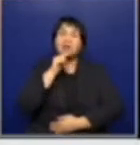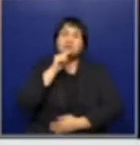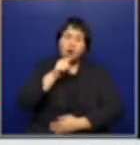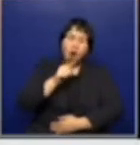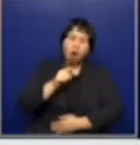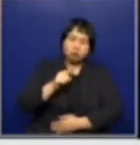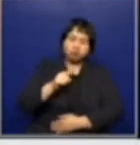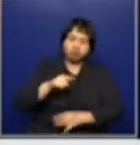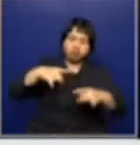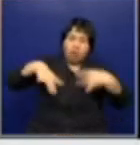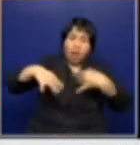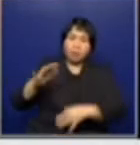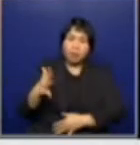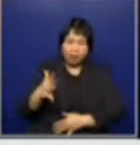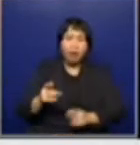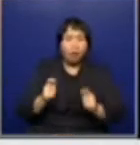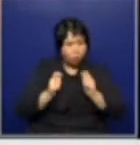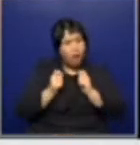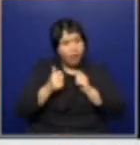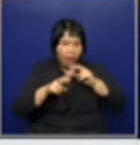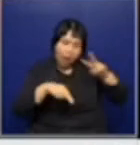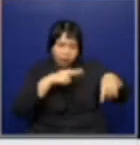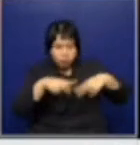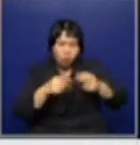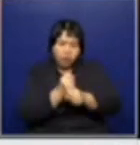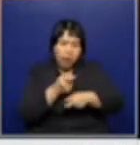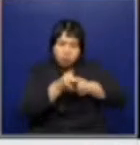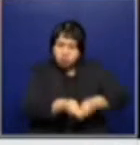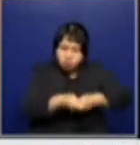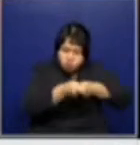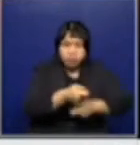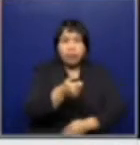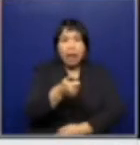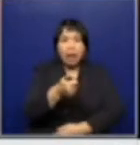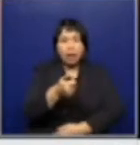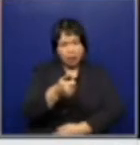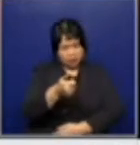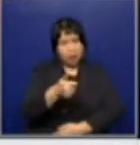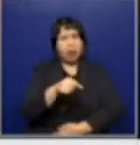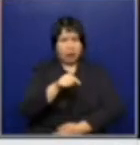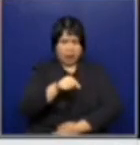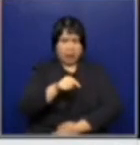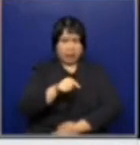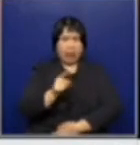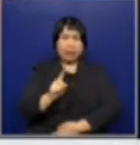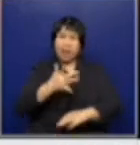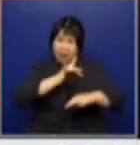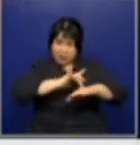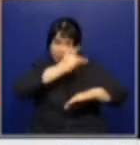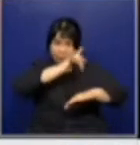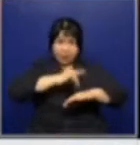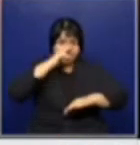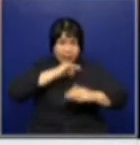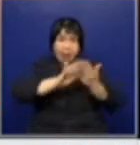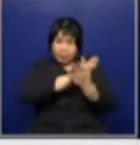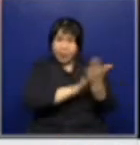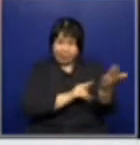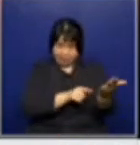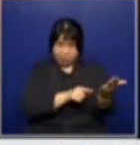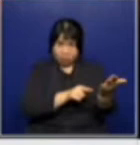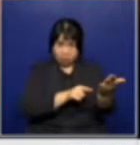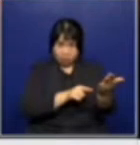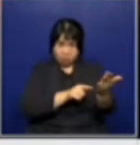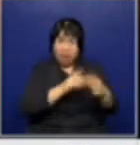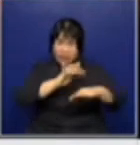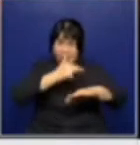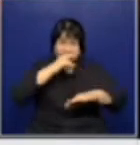จะอนุญาตให้สำรวจและก็ทำเหมืองนั่นหมายว่าเราจะเอาทรัพยากรธรรมชาติของพวกเรา